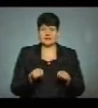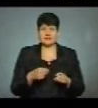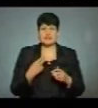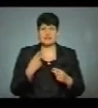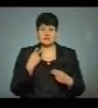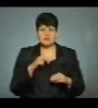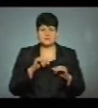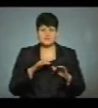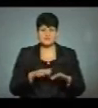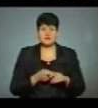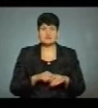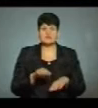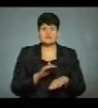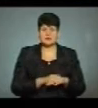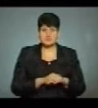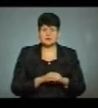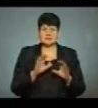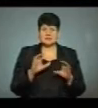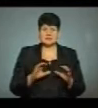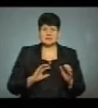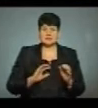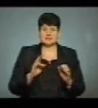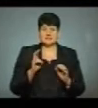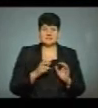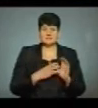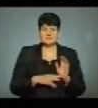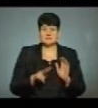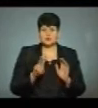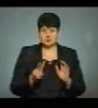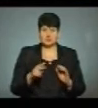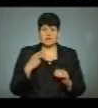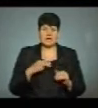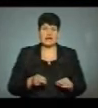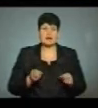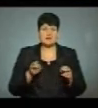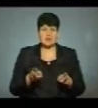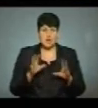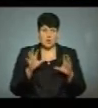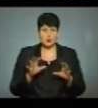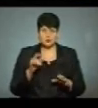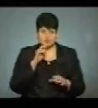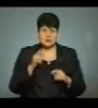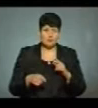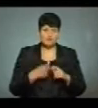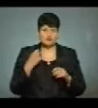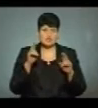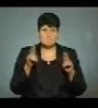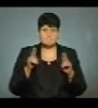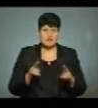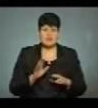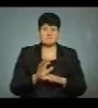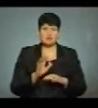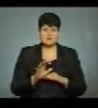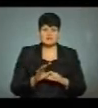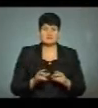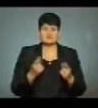даним фактом, за статтею 272 частиною 2 Кримінального кодексу України, це порушення правил на виробництві з